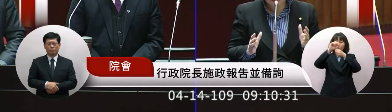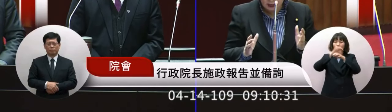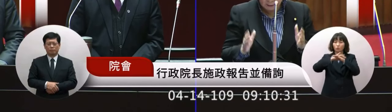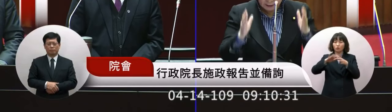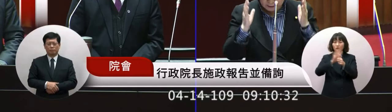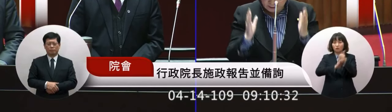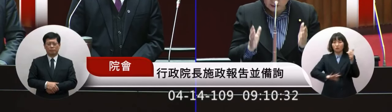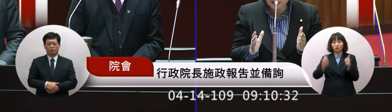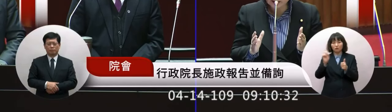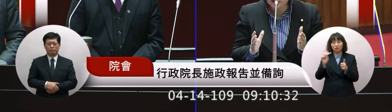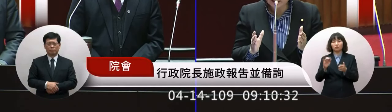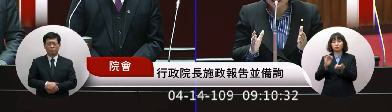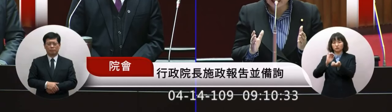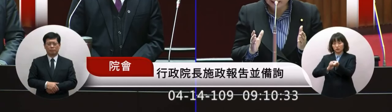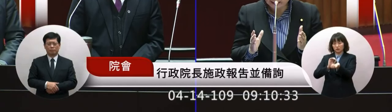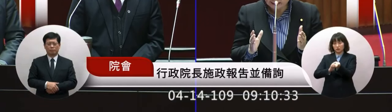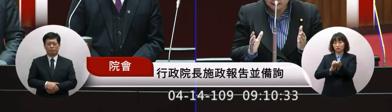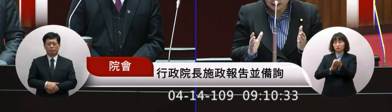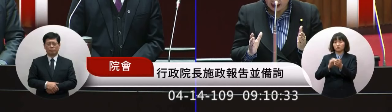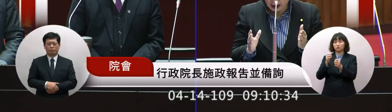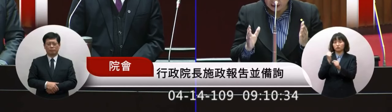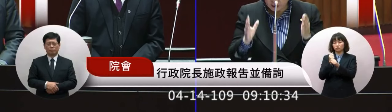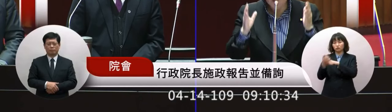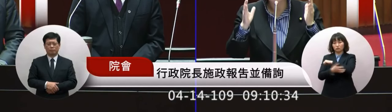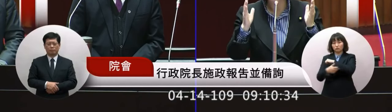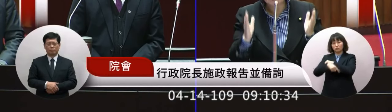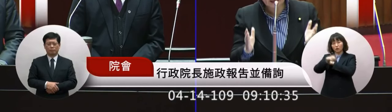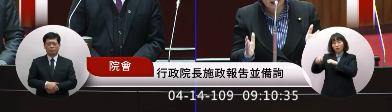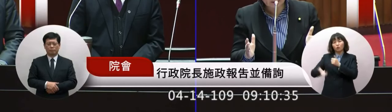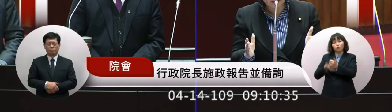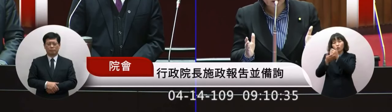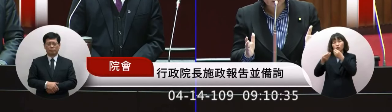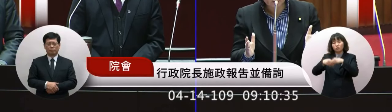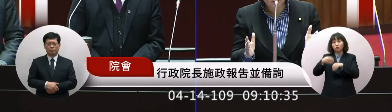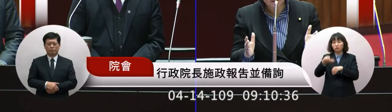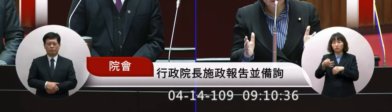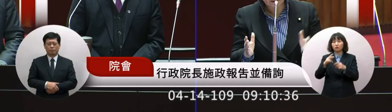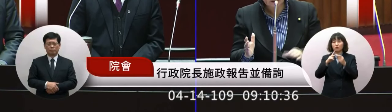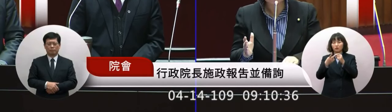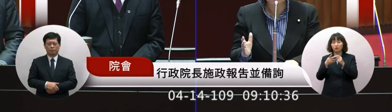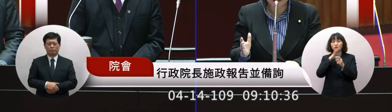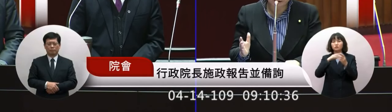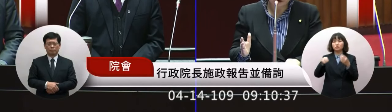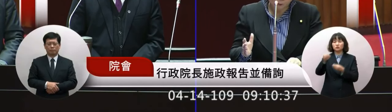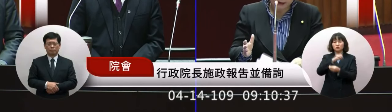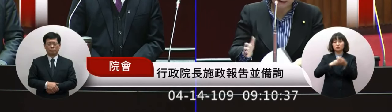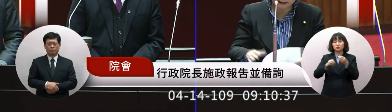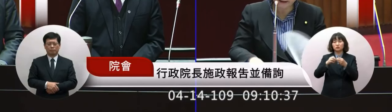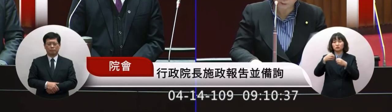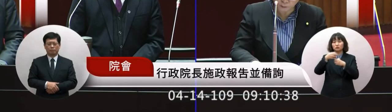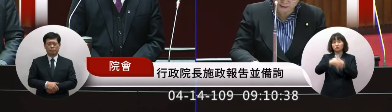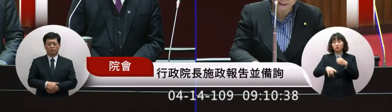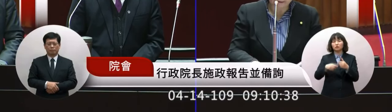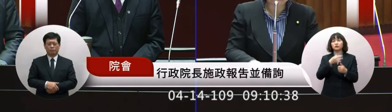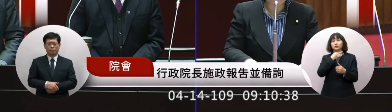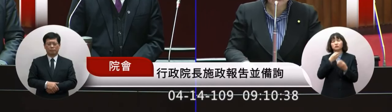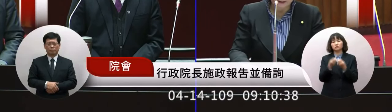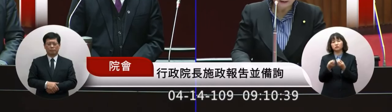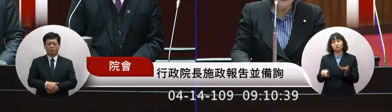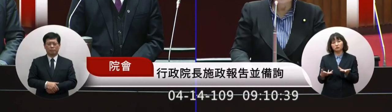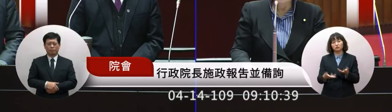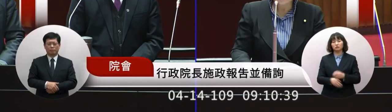压缩到医师人员的奖励，还有医疗机构的纾困。所以我要请教院